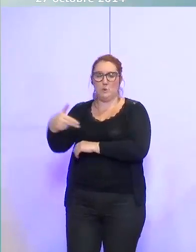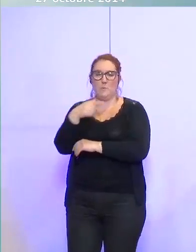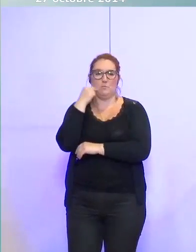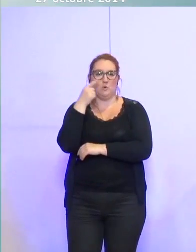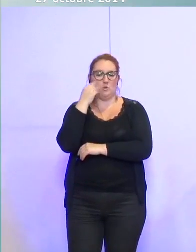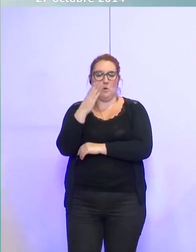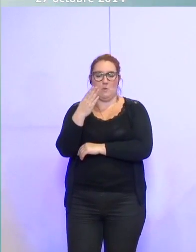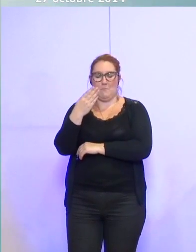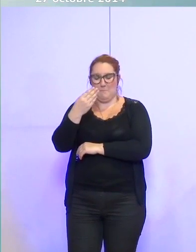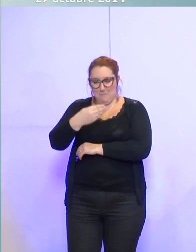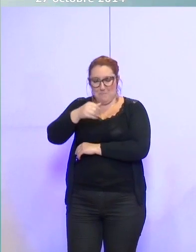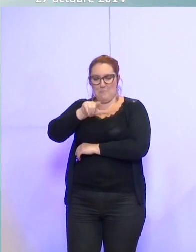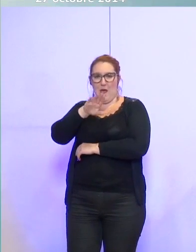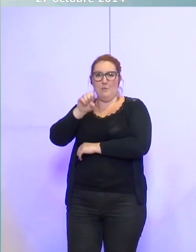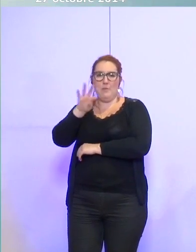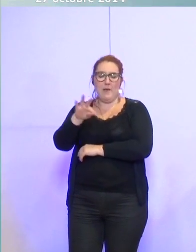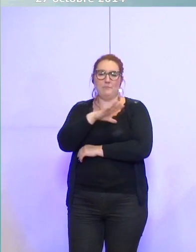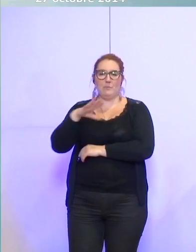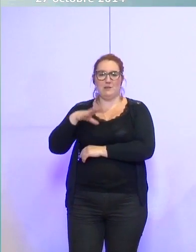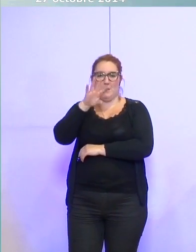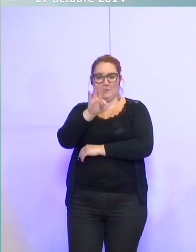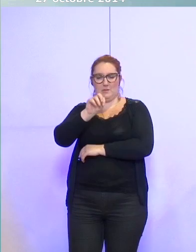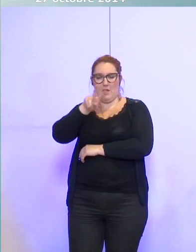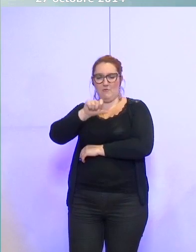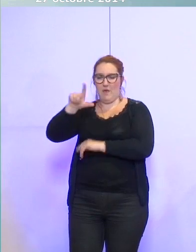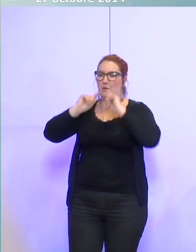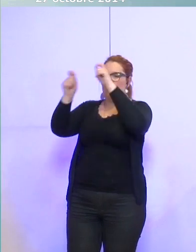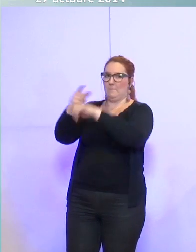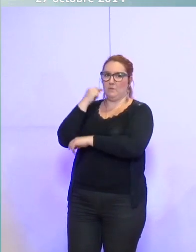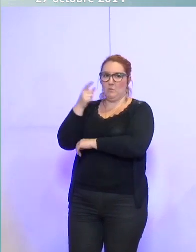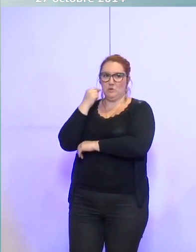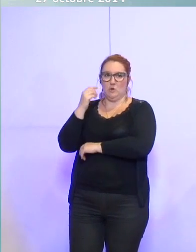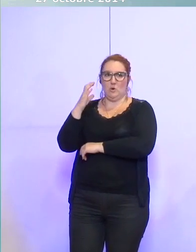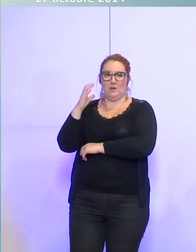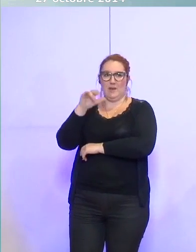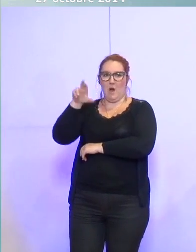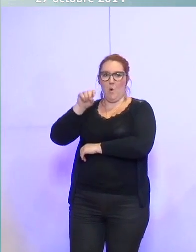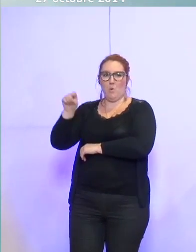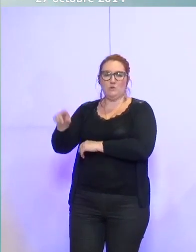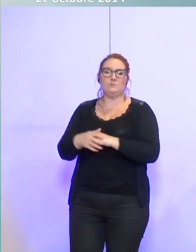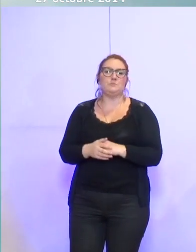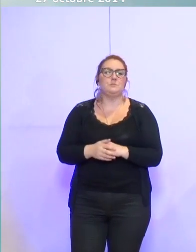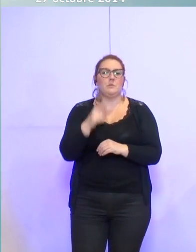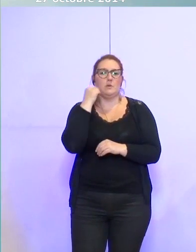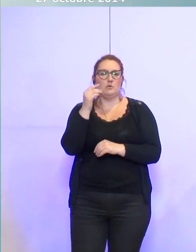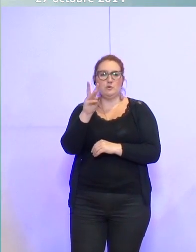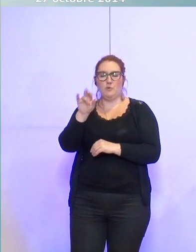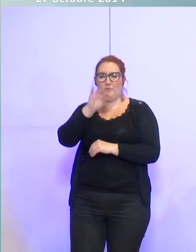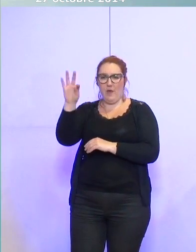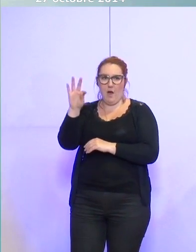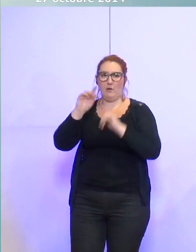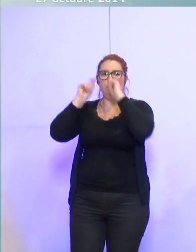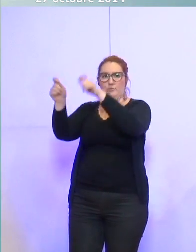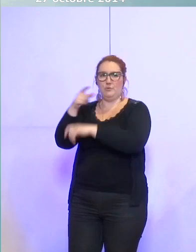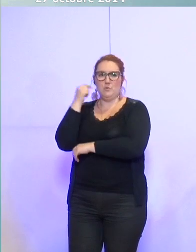Malbé, Maud Tavel donne pouvoir à Monsieur Carroz pour la soirée. Jacques Viard donne pouvoir à Monsieur Bertrand pour la